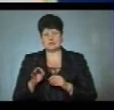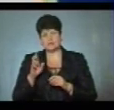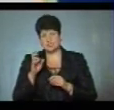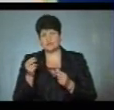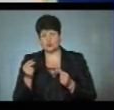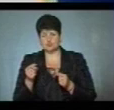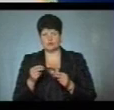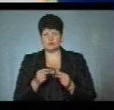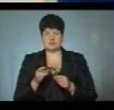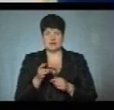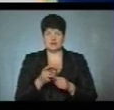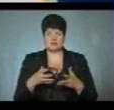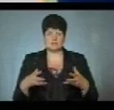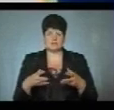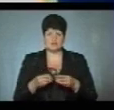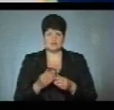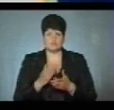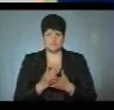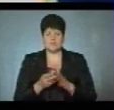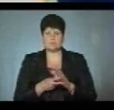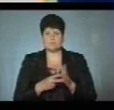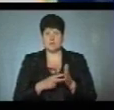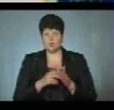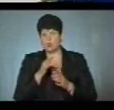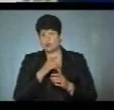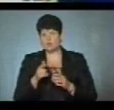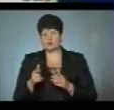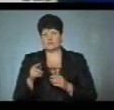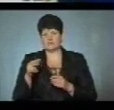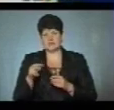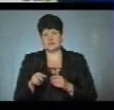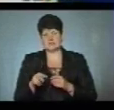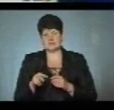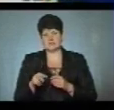кошти з районного бюджету співфінансування, де планується протягом